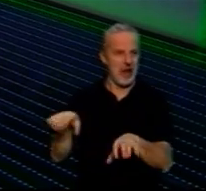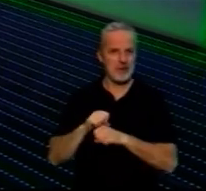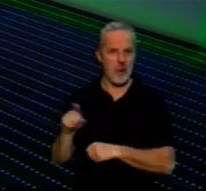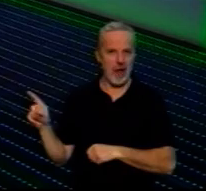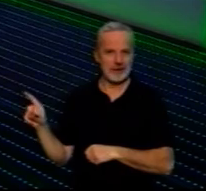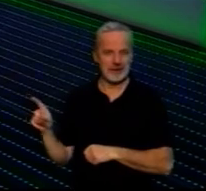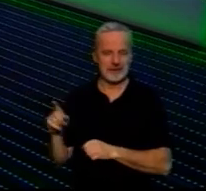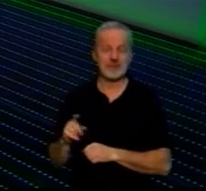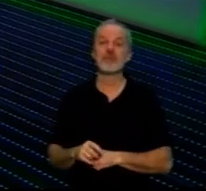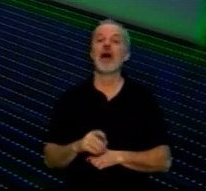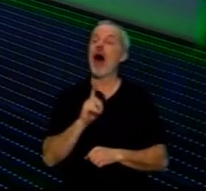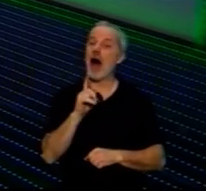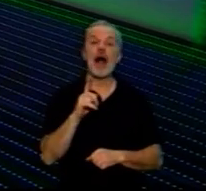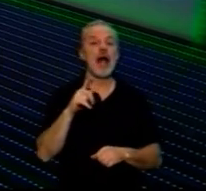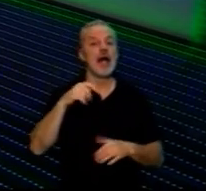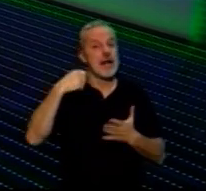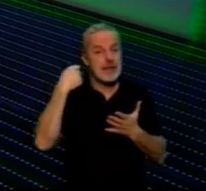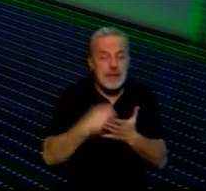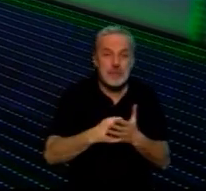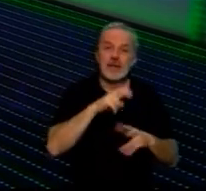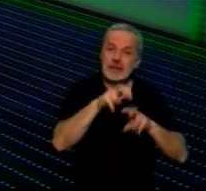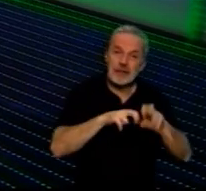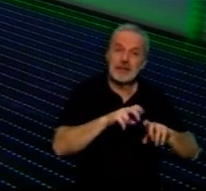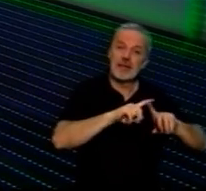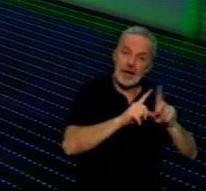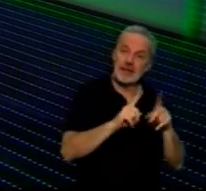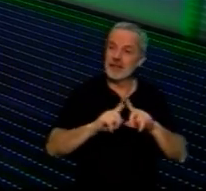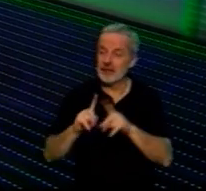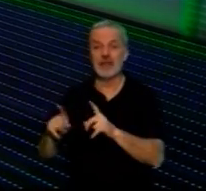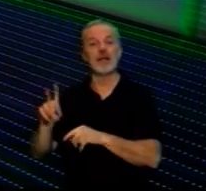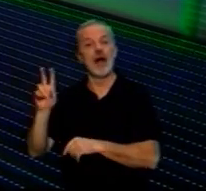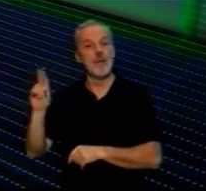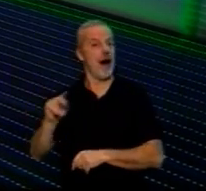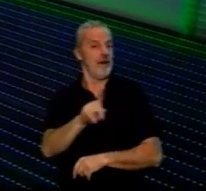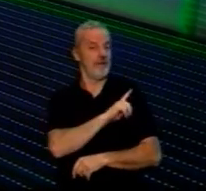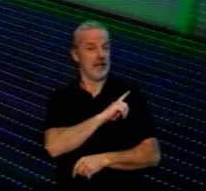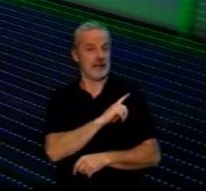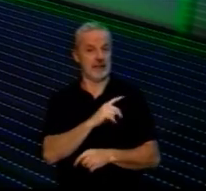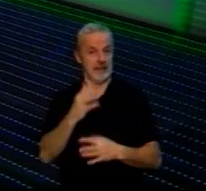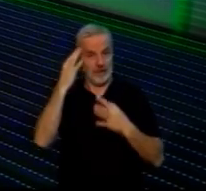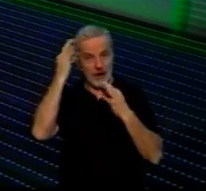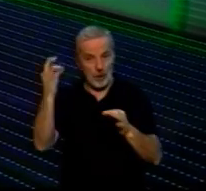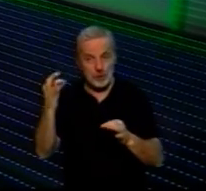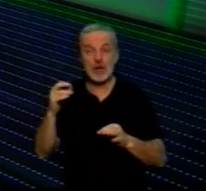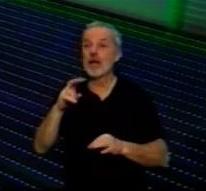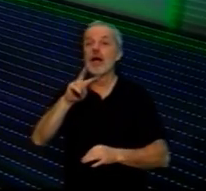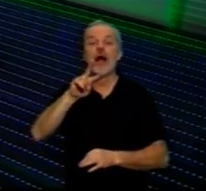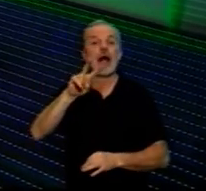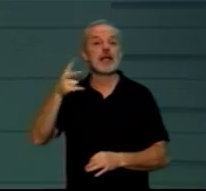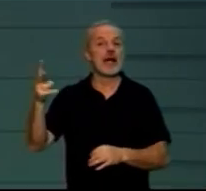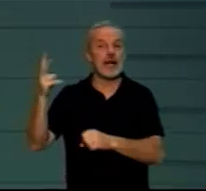každý z těch odvětví té cyklistiky má své příznivce, má své světadíly, které jaksi